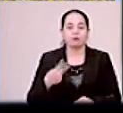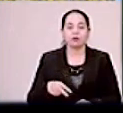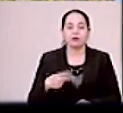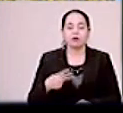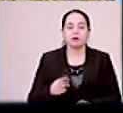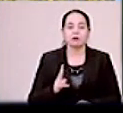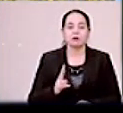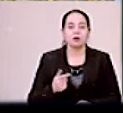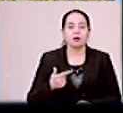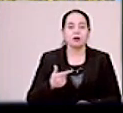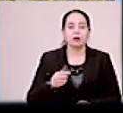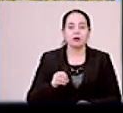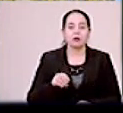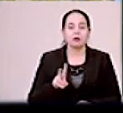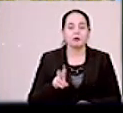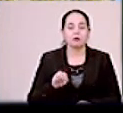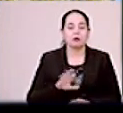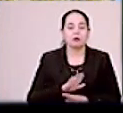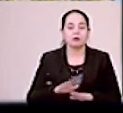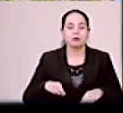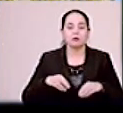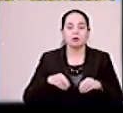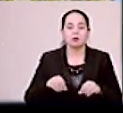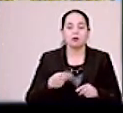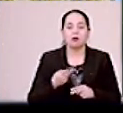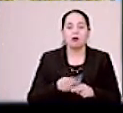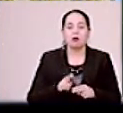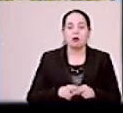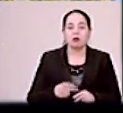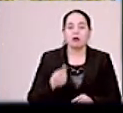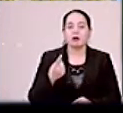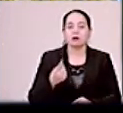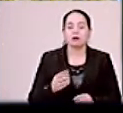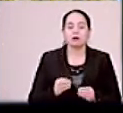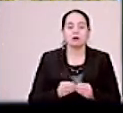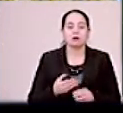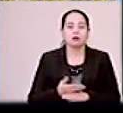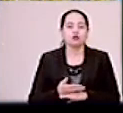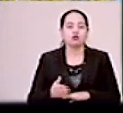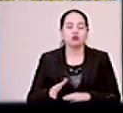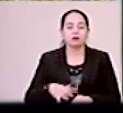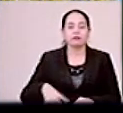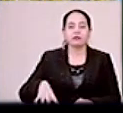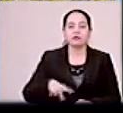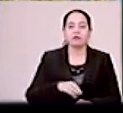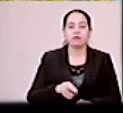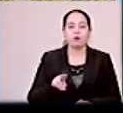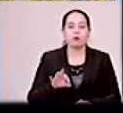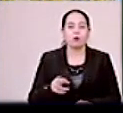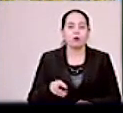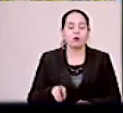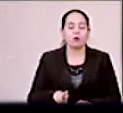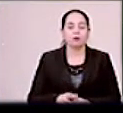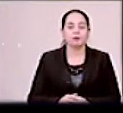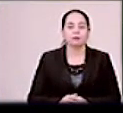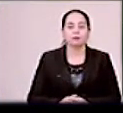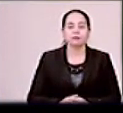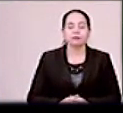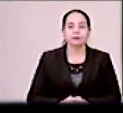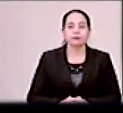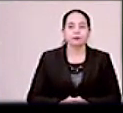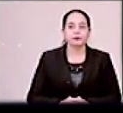20 гектар не засеяно, и это 1/10 часть всего поля.